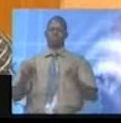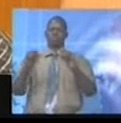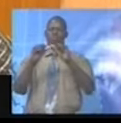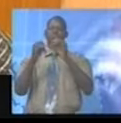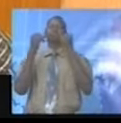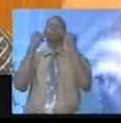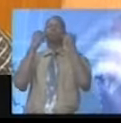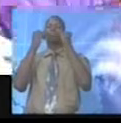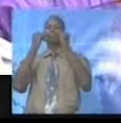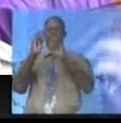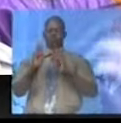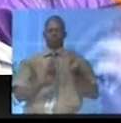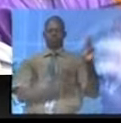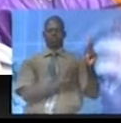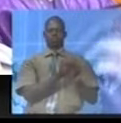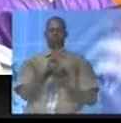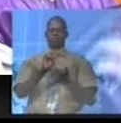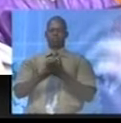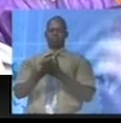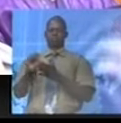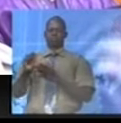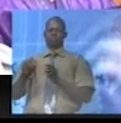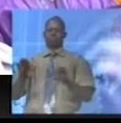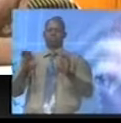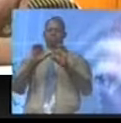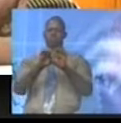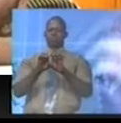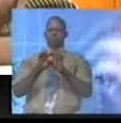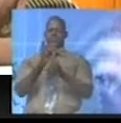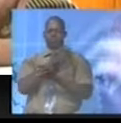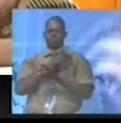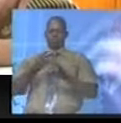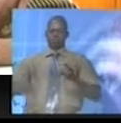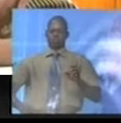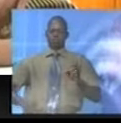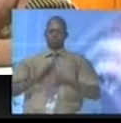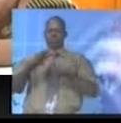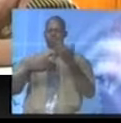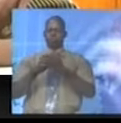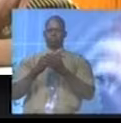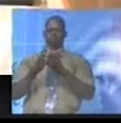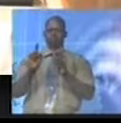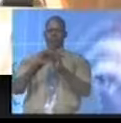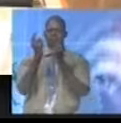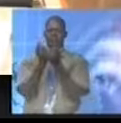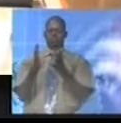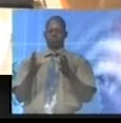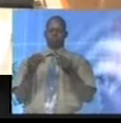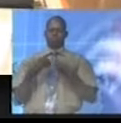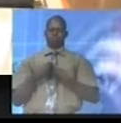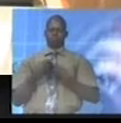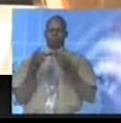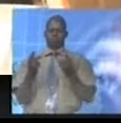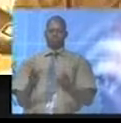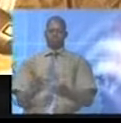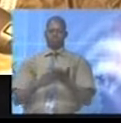informe l'opinion nationale. C'est à l'unanimité que les députés, toutes tendances politiques confondues, ont adopté le présent